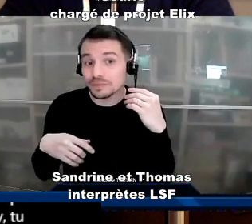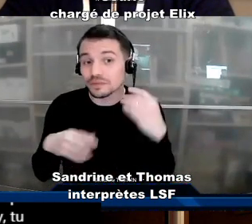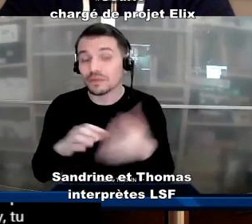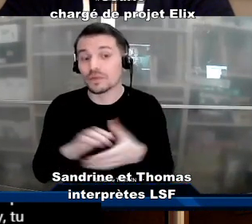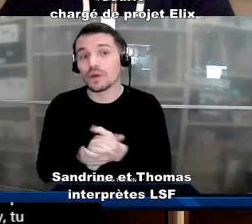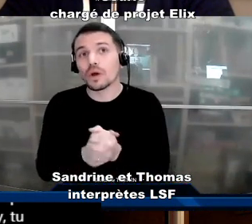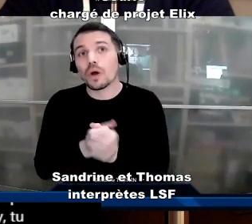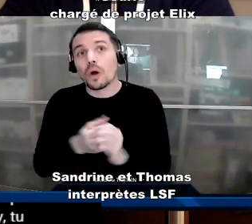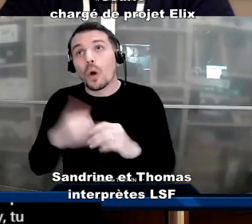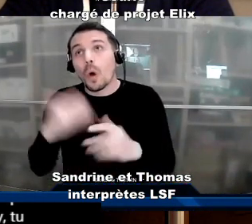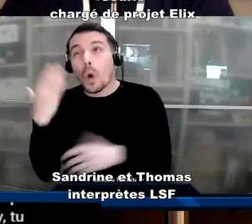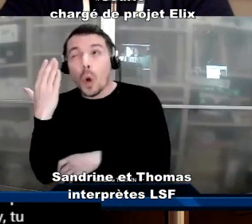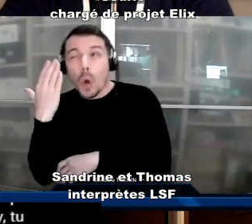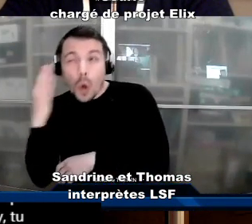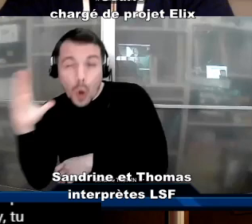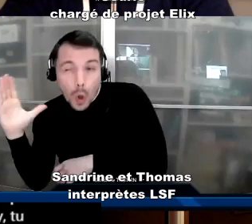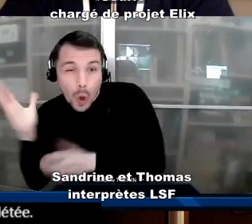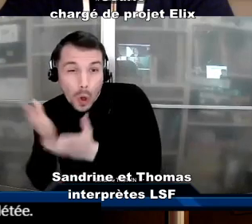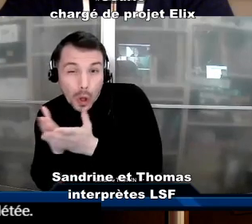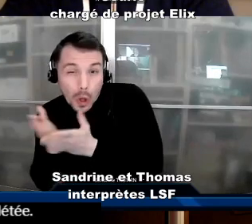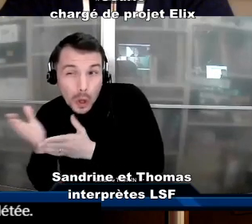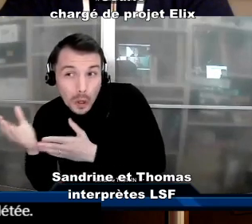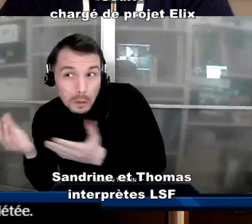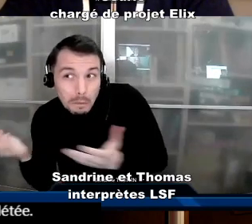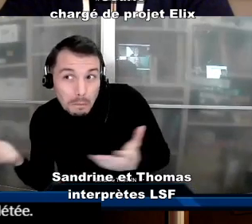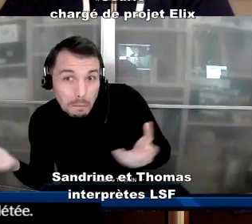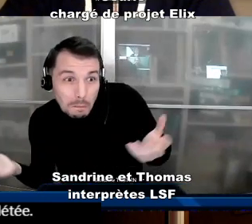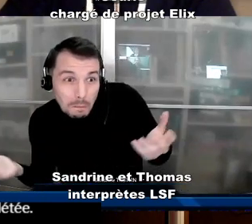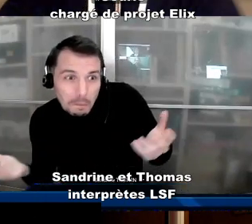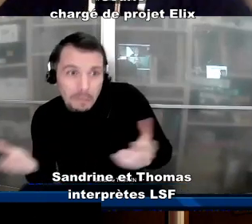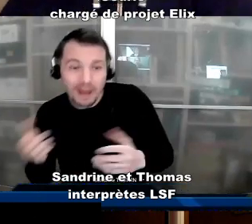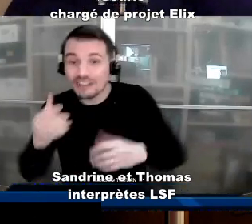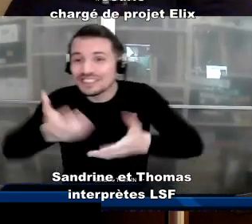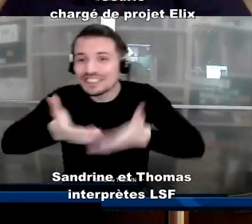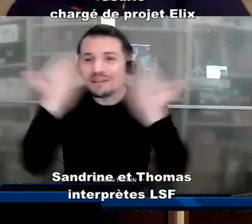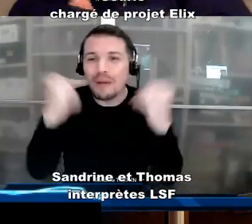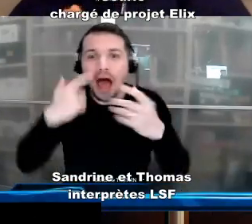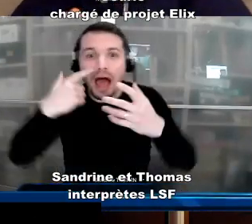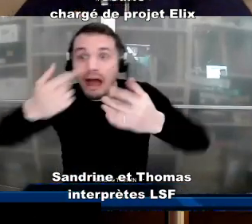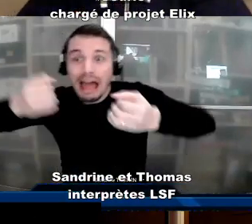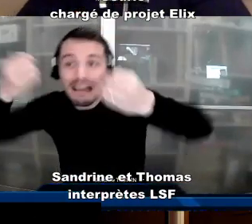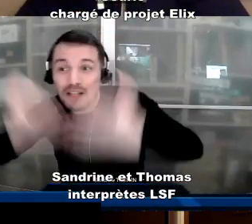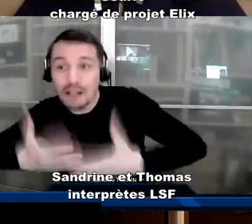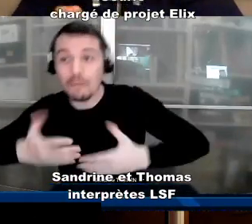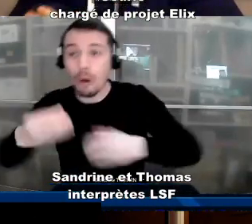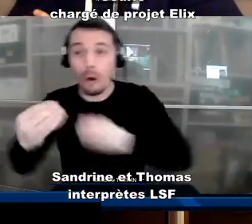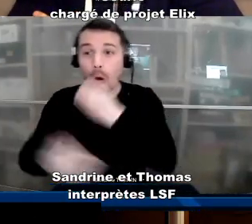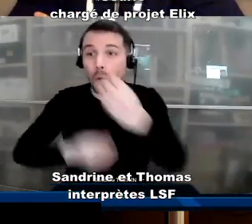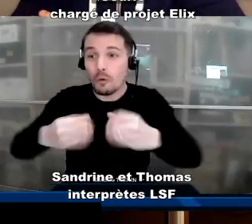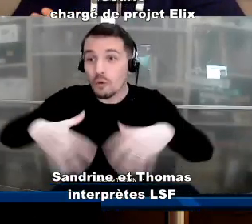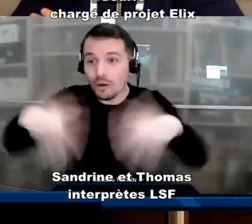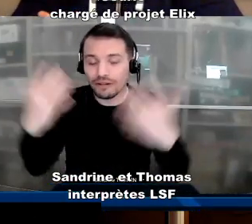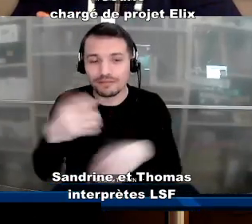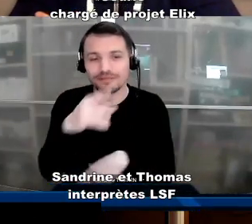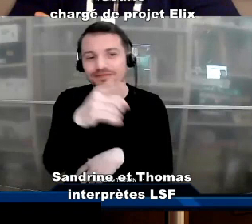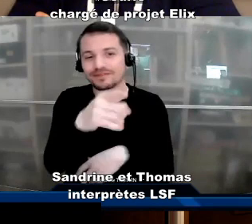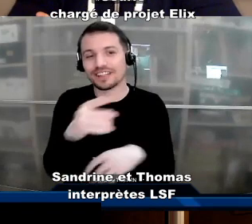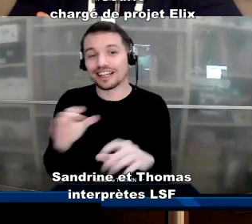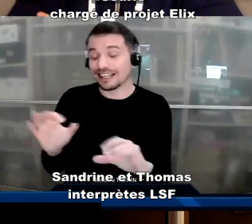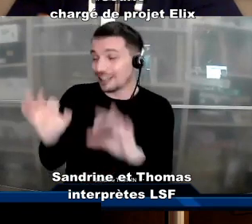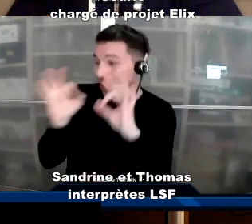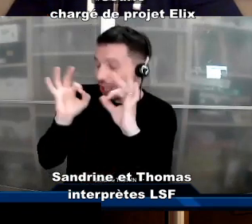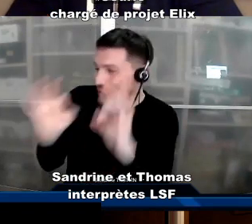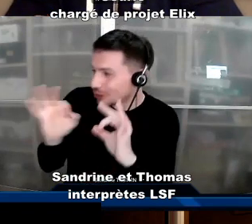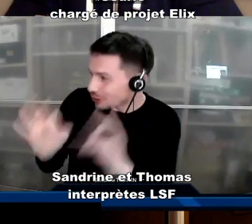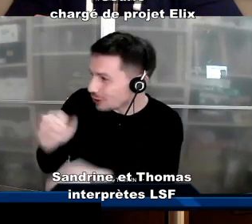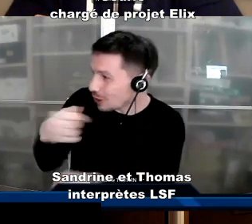Aux autres dimensions. Bah, je sais pas les non, événements. Effectivement, alors après, ouais. je sais pas si c'est